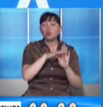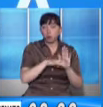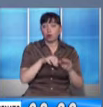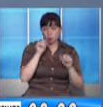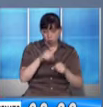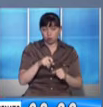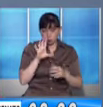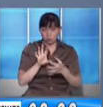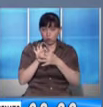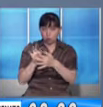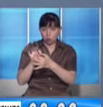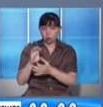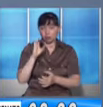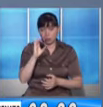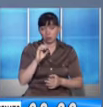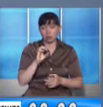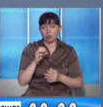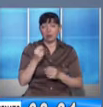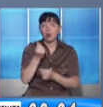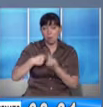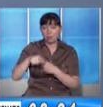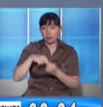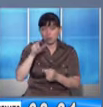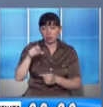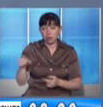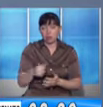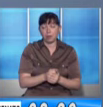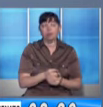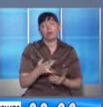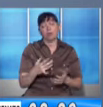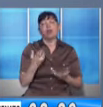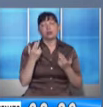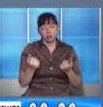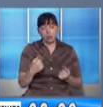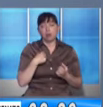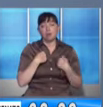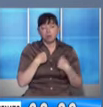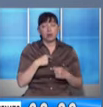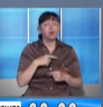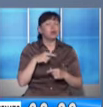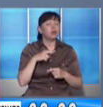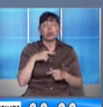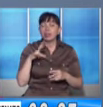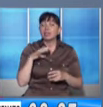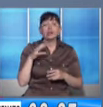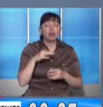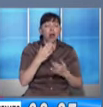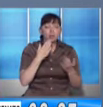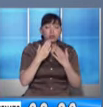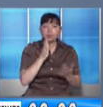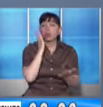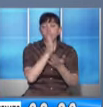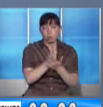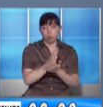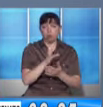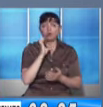afaceri? Eu vă mulțumesc mult pentru această întrebare și evident că noi suntem în comunicare directă absolut cu toți cei care